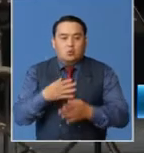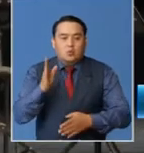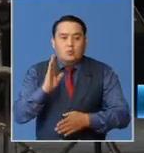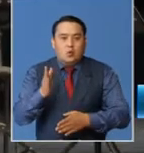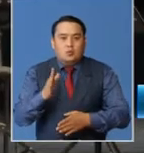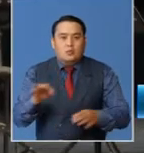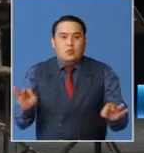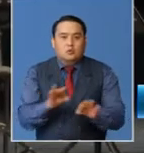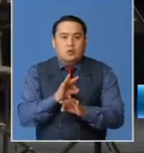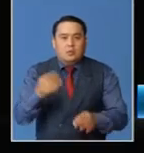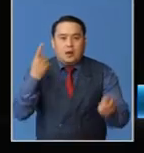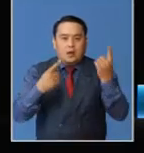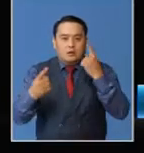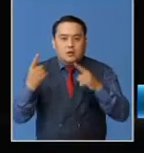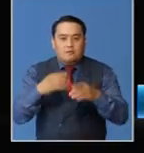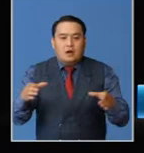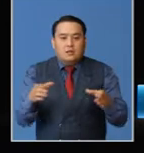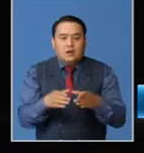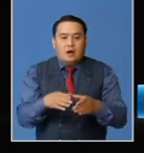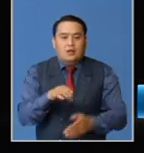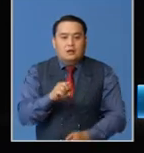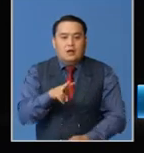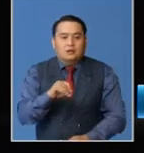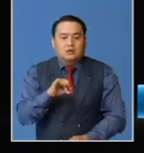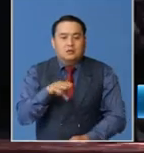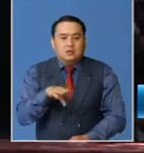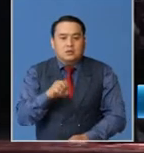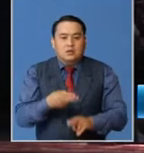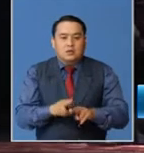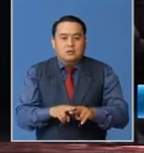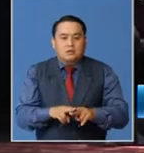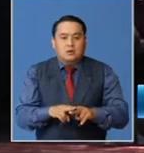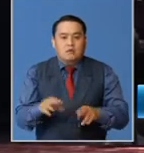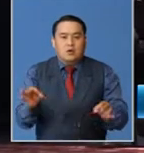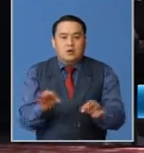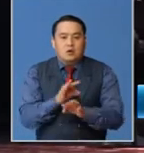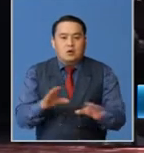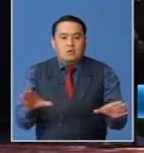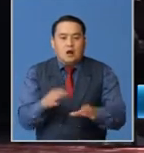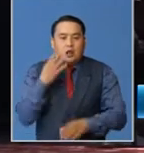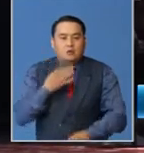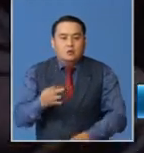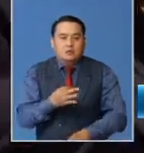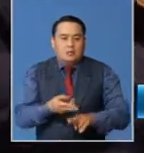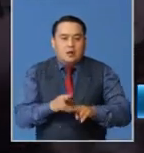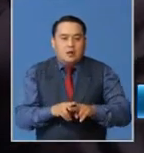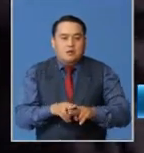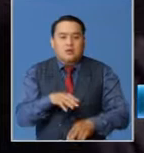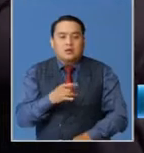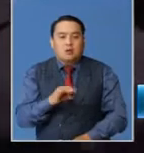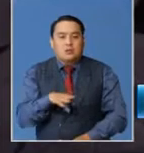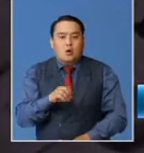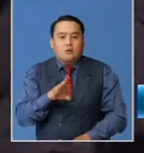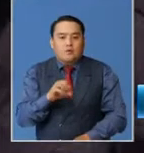состоится музыкально-поэтический вечер «Жыр атасы Хабан Жырау». В это же время в Талдыкурганском драматическом театре имени Бикен